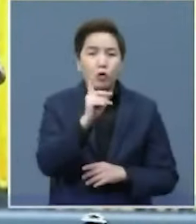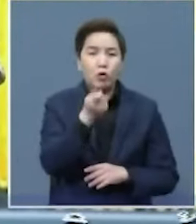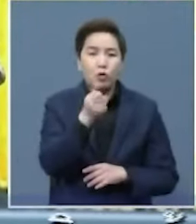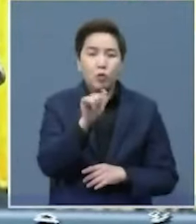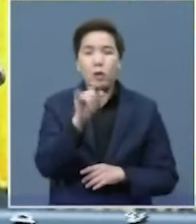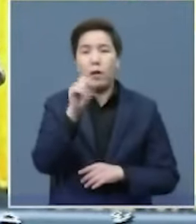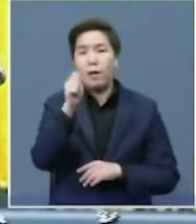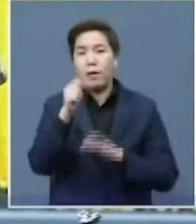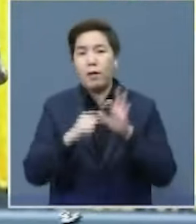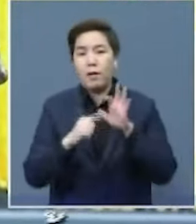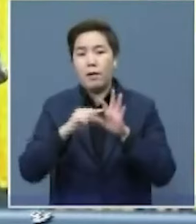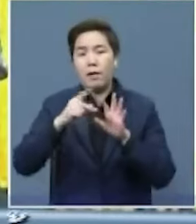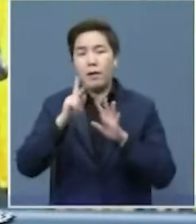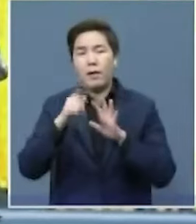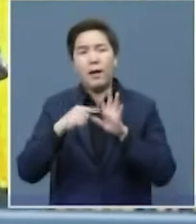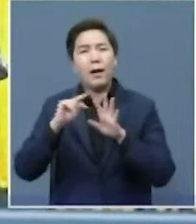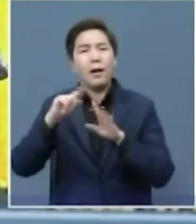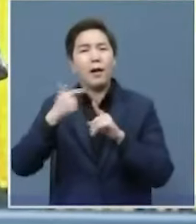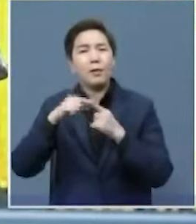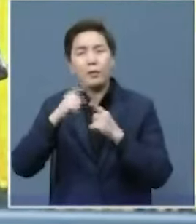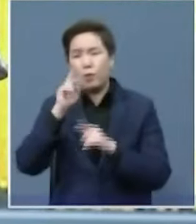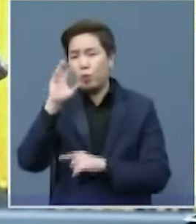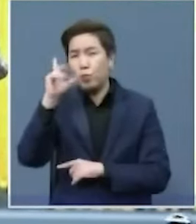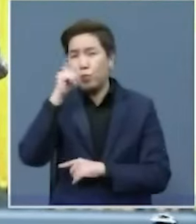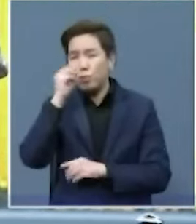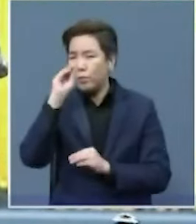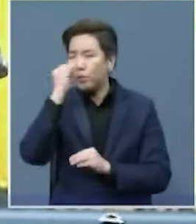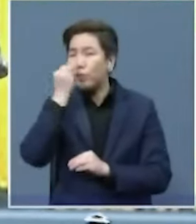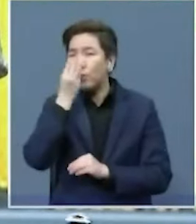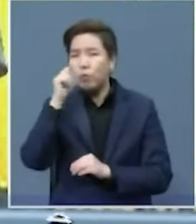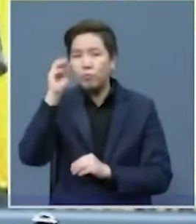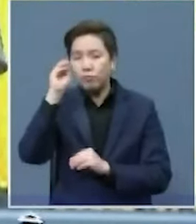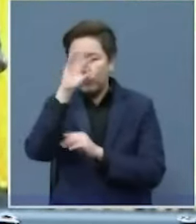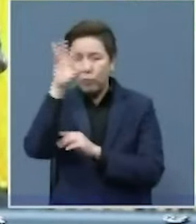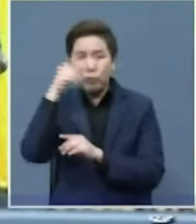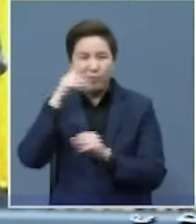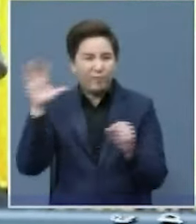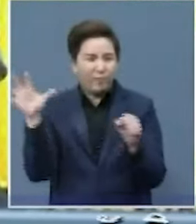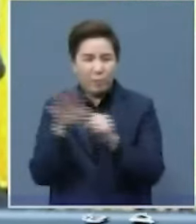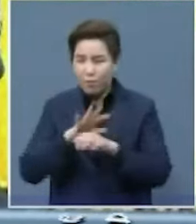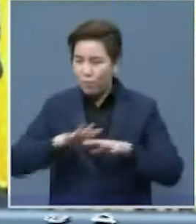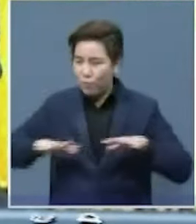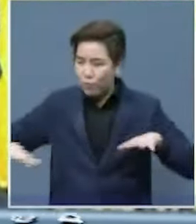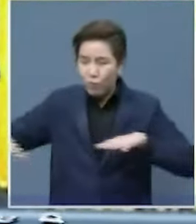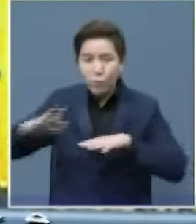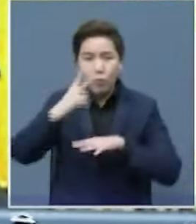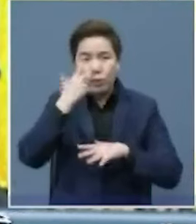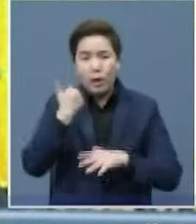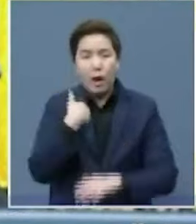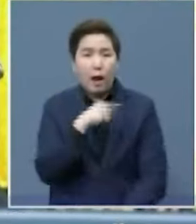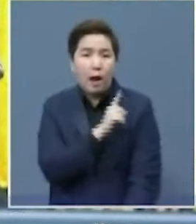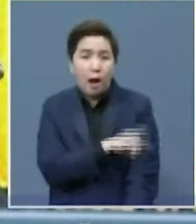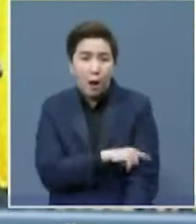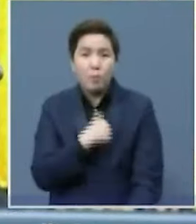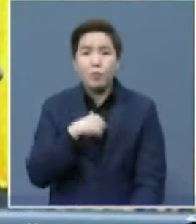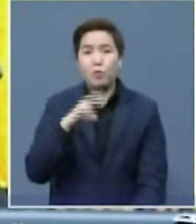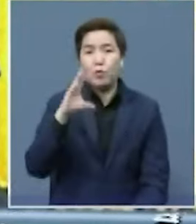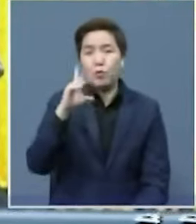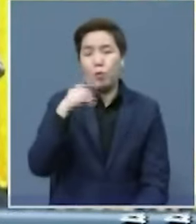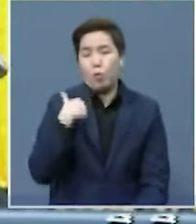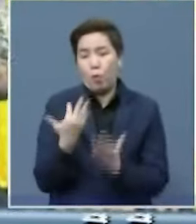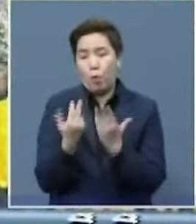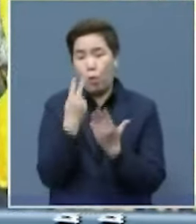างค่ะไปชมดอกพญาเสือโคร่งเขาบอกที่นั่นเขามีดอกพญาเสือโคร่งเนี่ยแบบฟูลบลูมนะคะเบ่งบานมีทั้งสีขาวสีชมพู